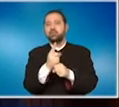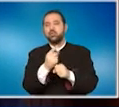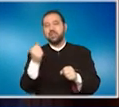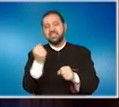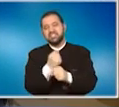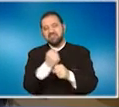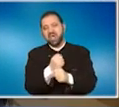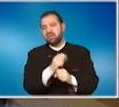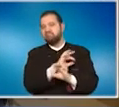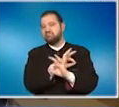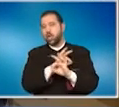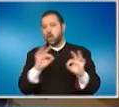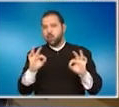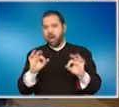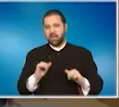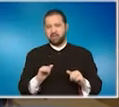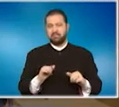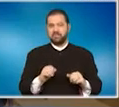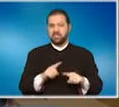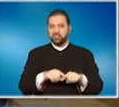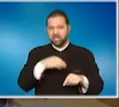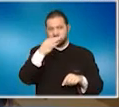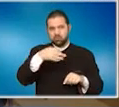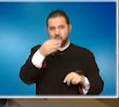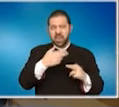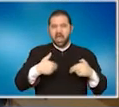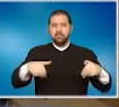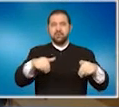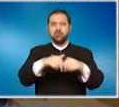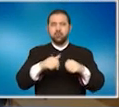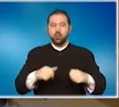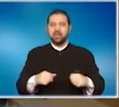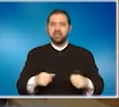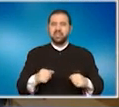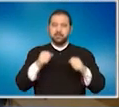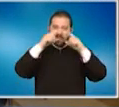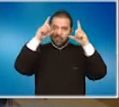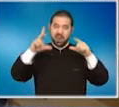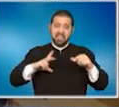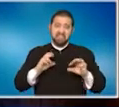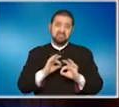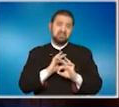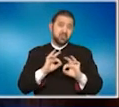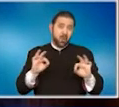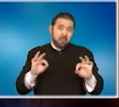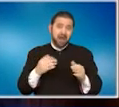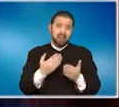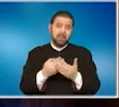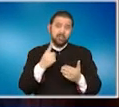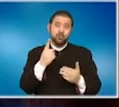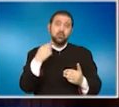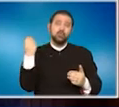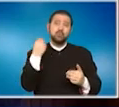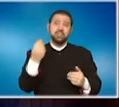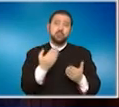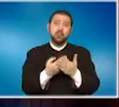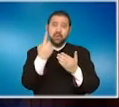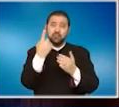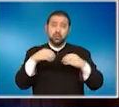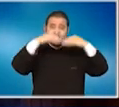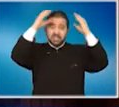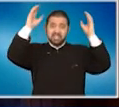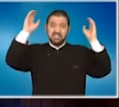murit a doua oară, nu este nici chelarul care a trecut și el printr-o moarte, ci este acest părinte minunat. El este